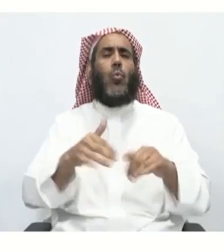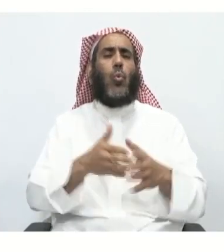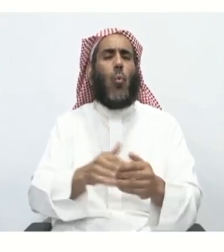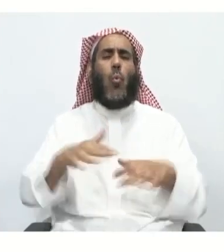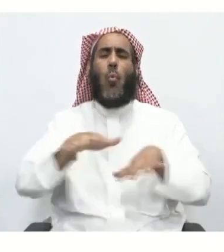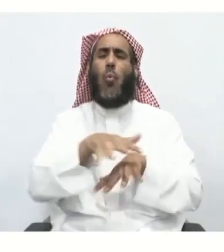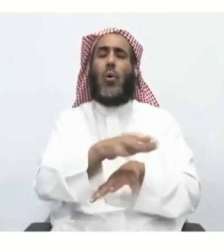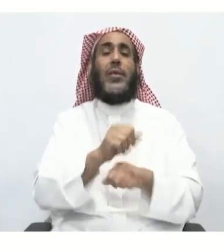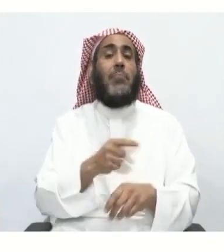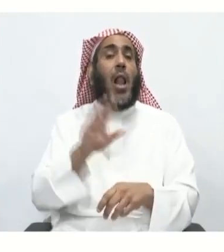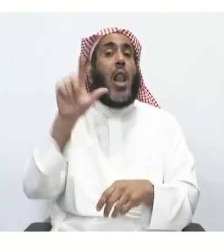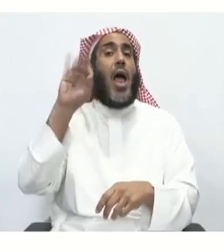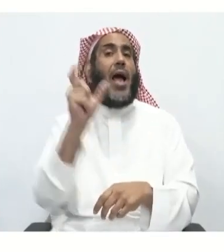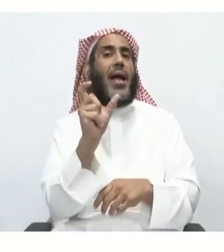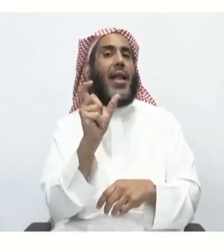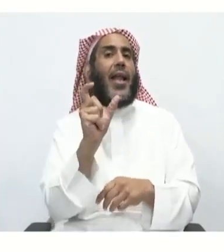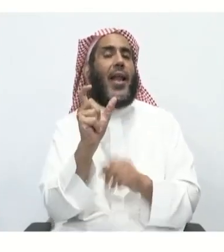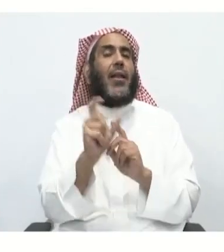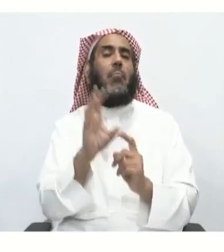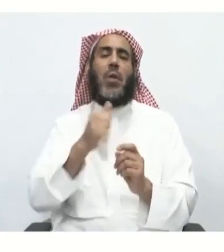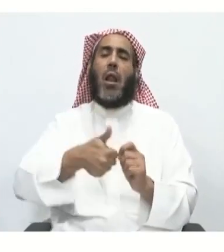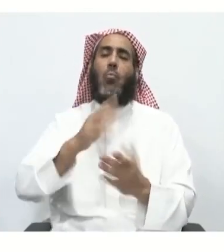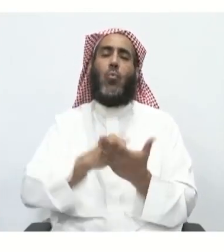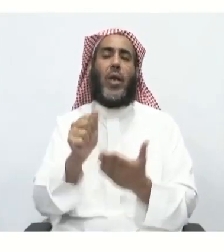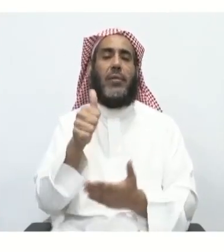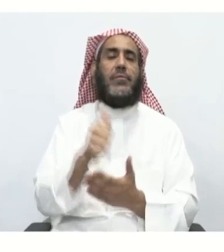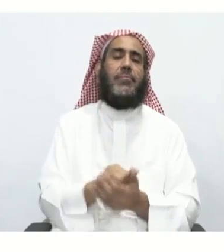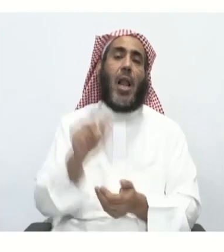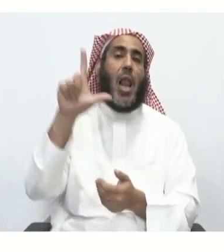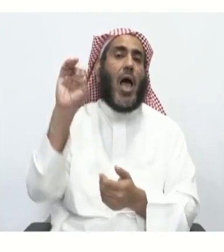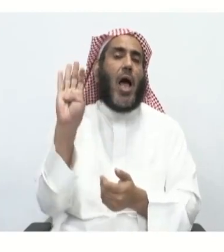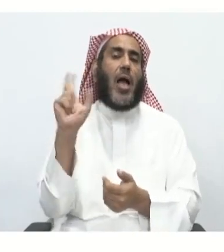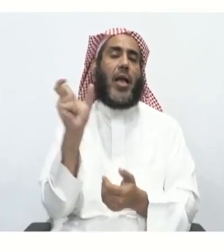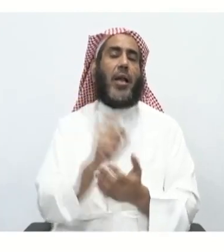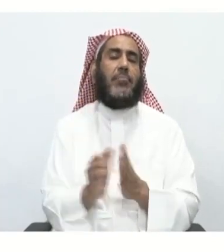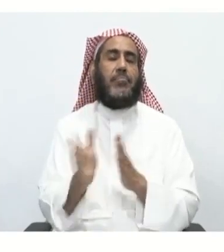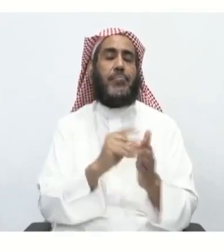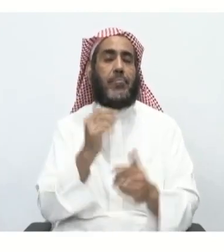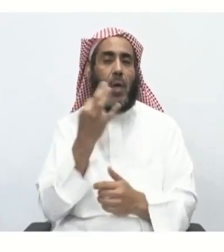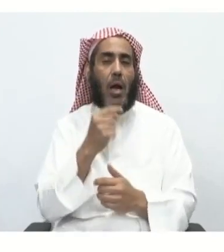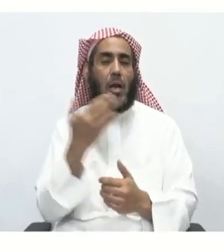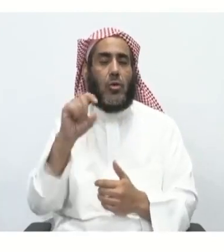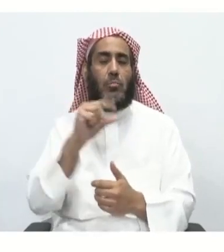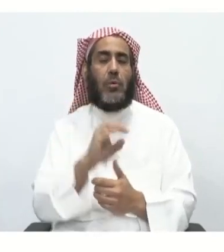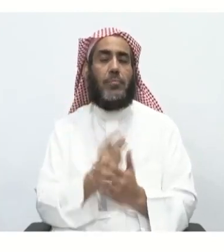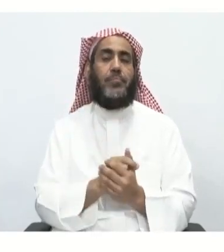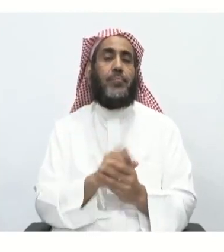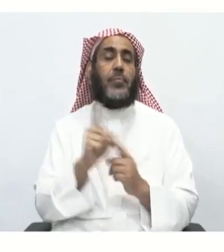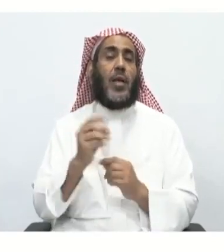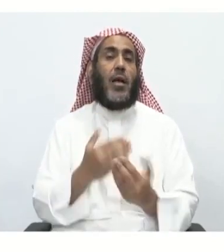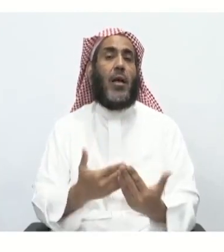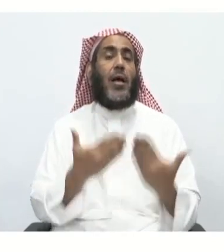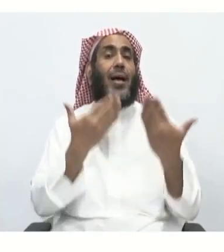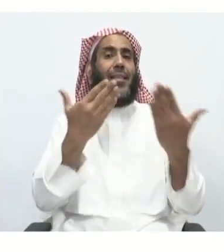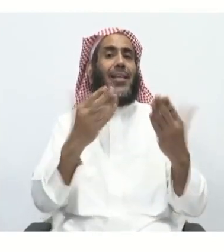هنا لكن تاتي بدون الف تحذف الالف هنا اقرا الجمل واقول مثلا هذه الجائزه